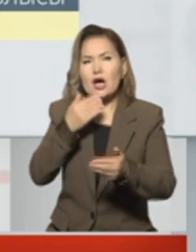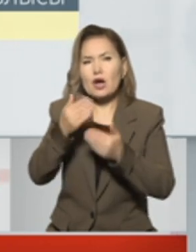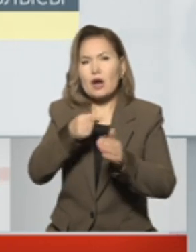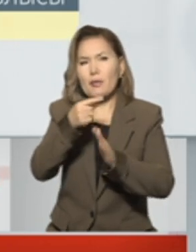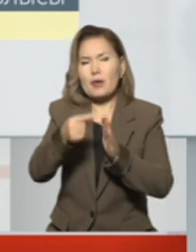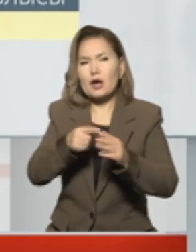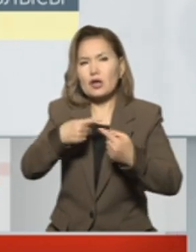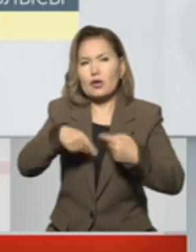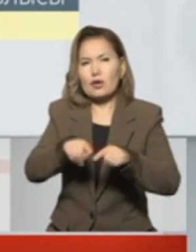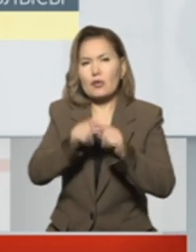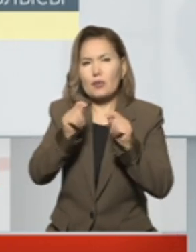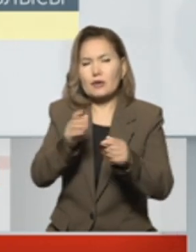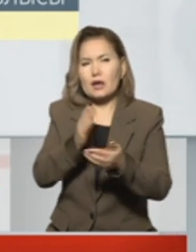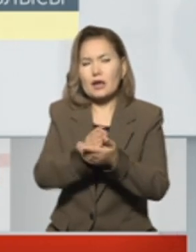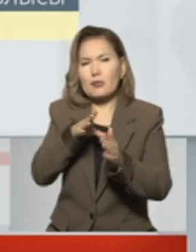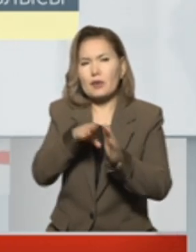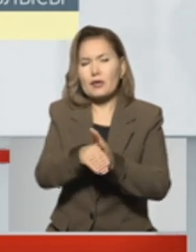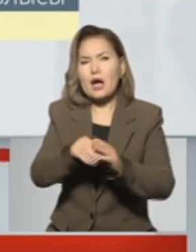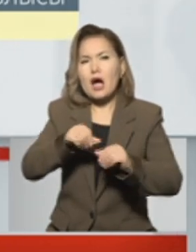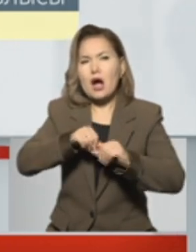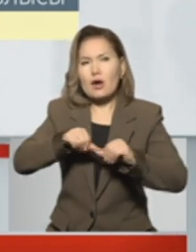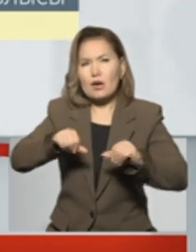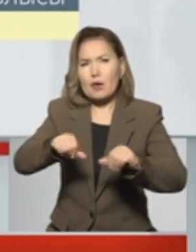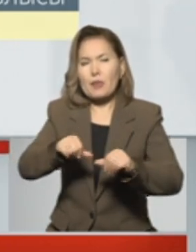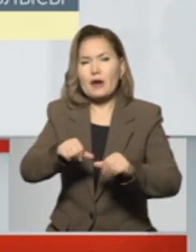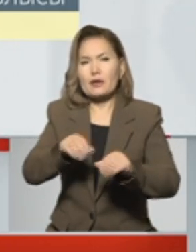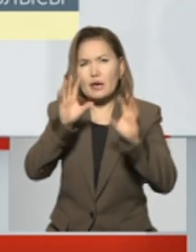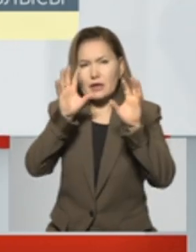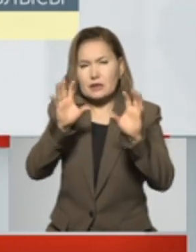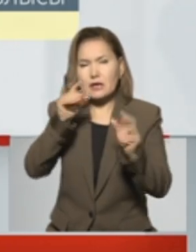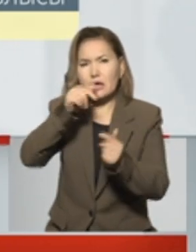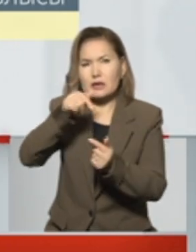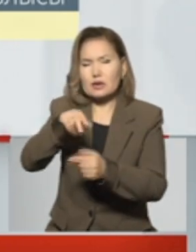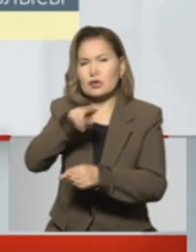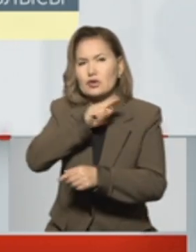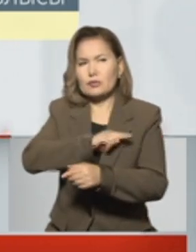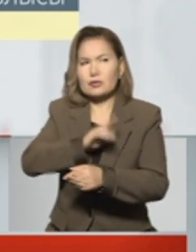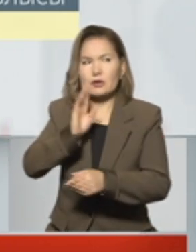референдум учаскесі құрылған. Онда учаскелік комиссиялар заңға сәйкес жұмыс істейді.